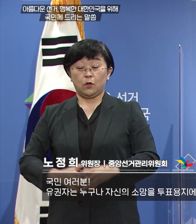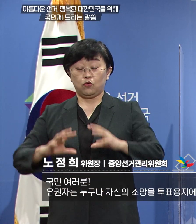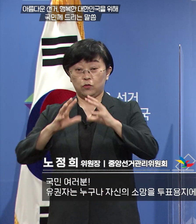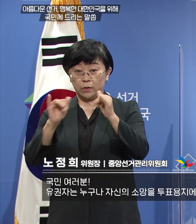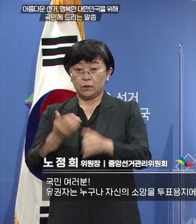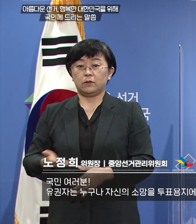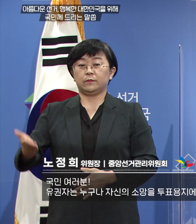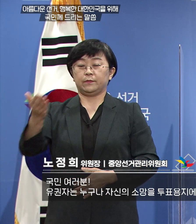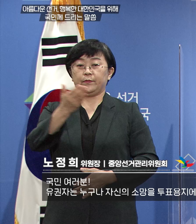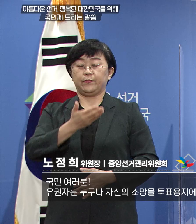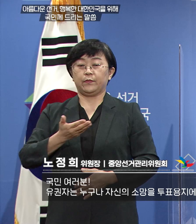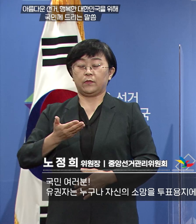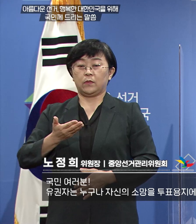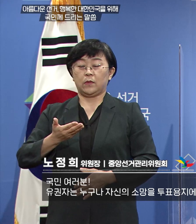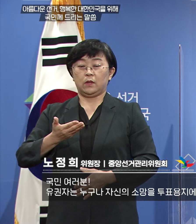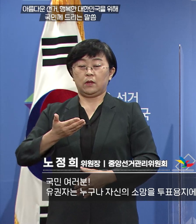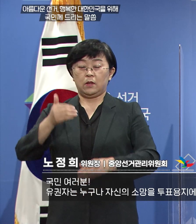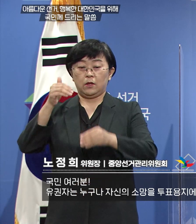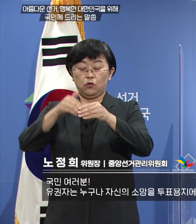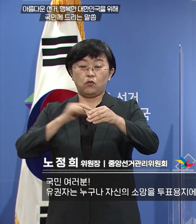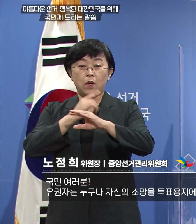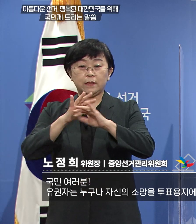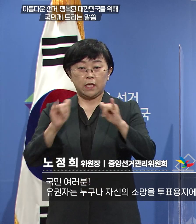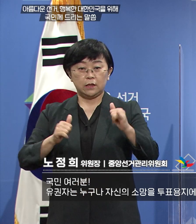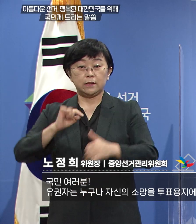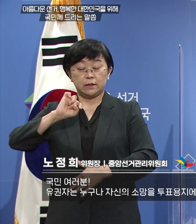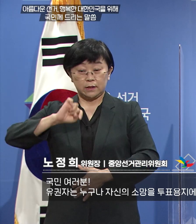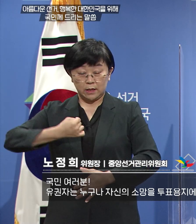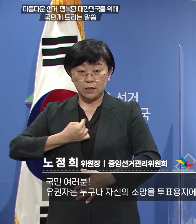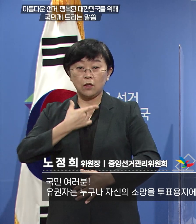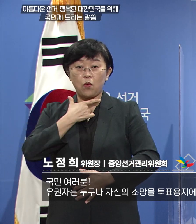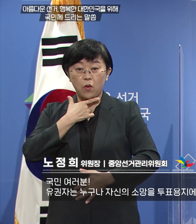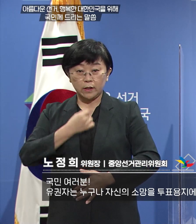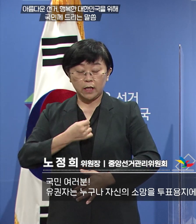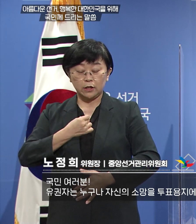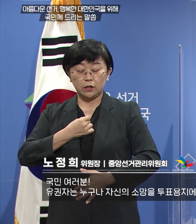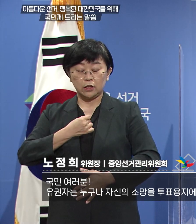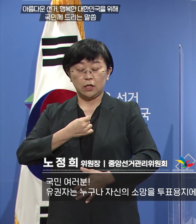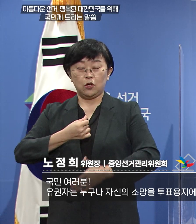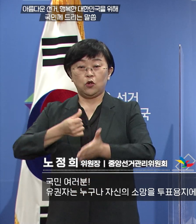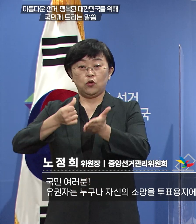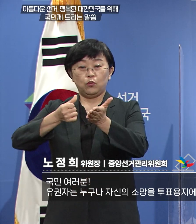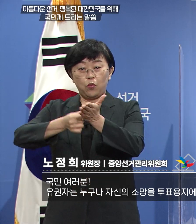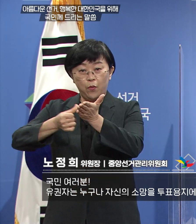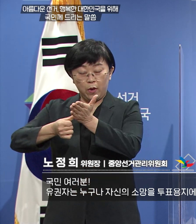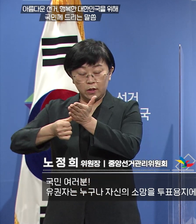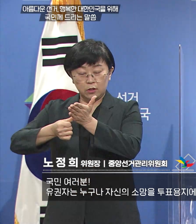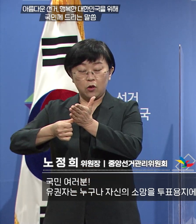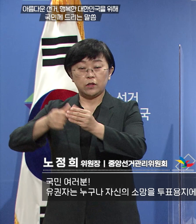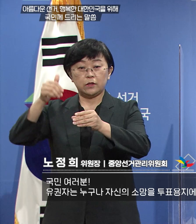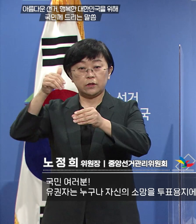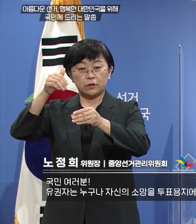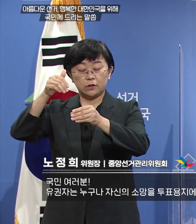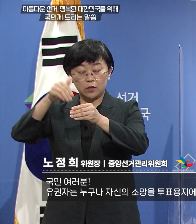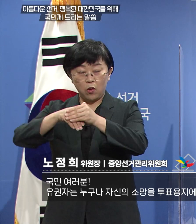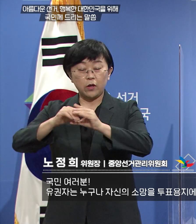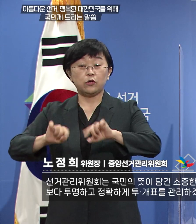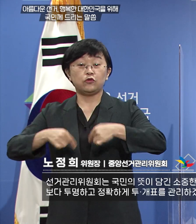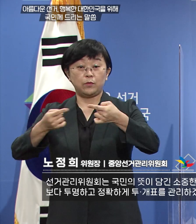국민 여러분, 유권자는 누구나 자신의 소망을 투표용지에 담아 표시할 권리가 있습니다.